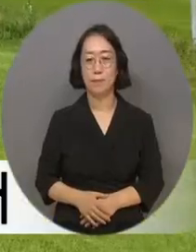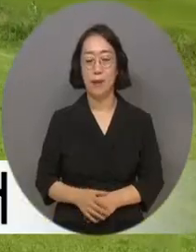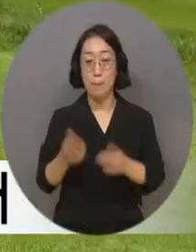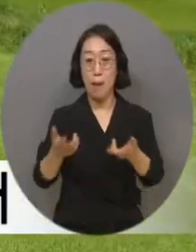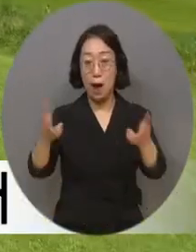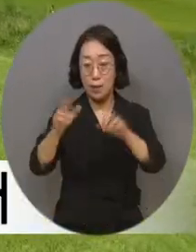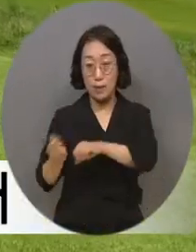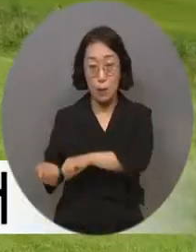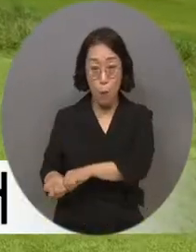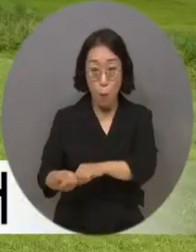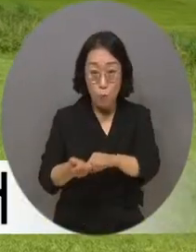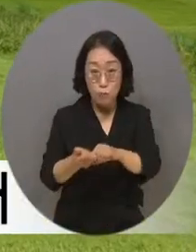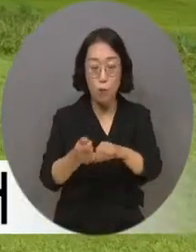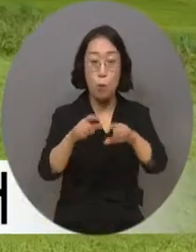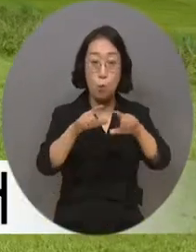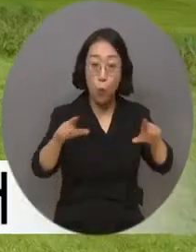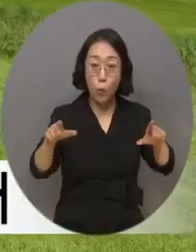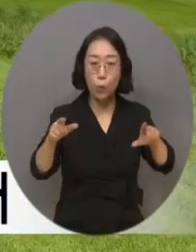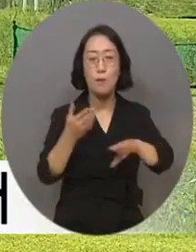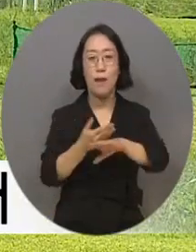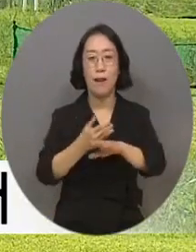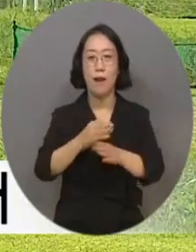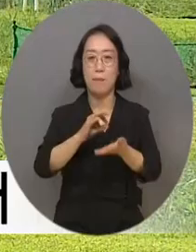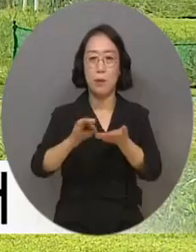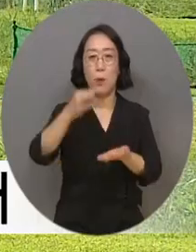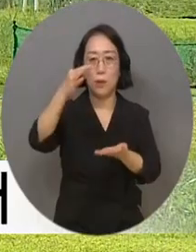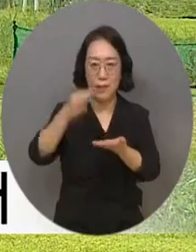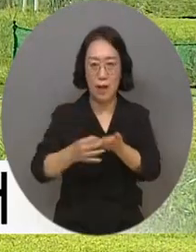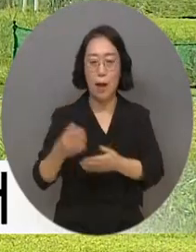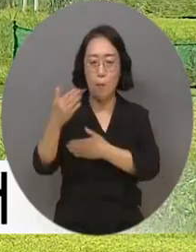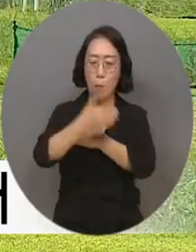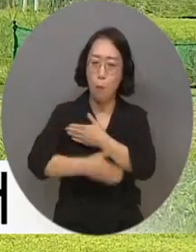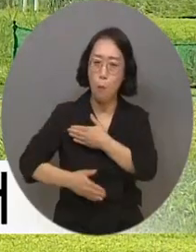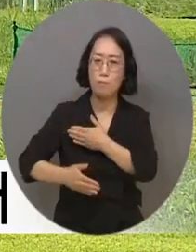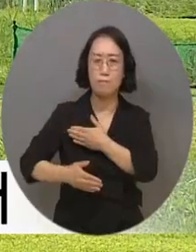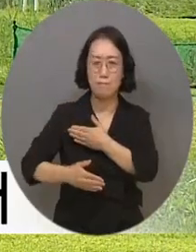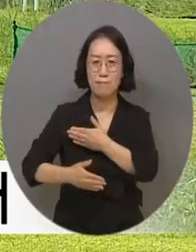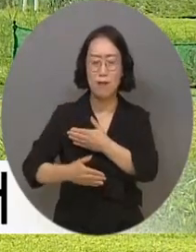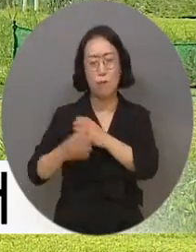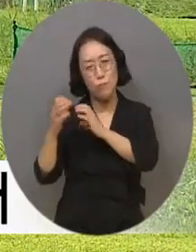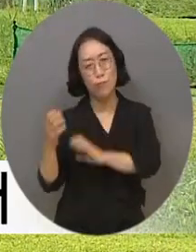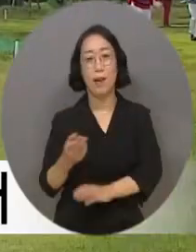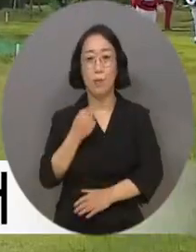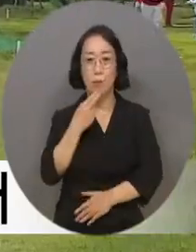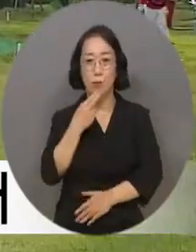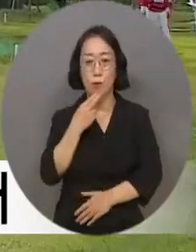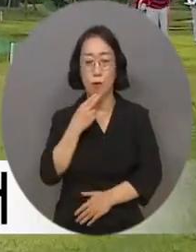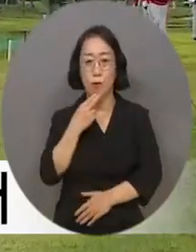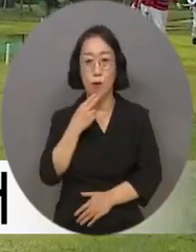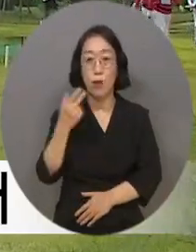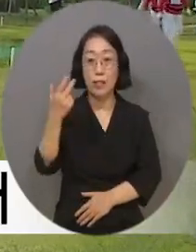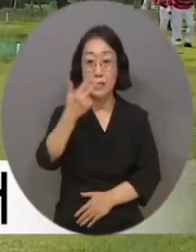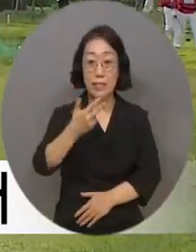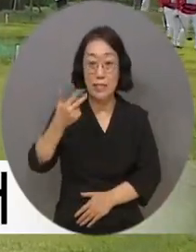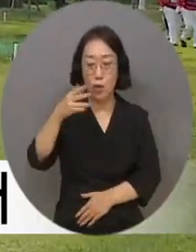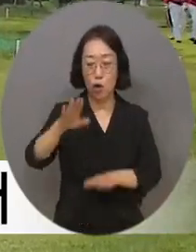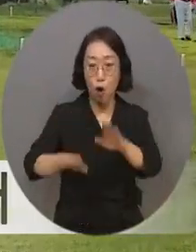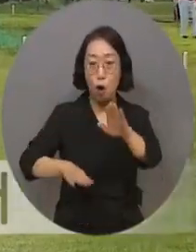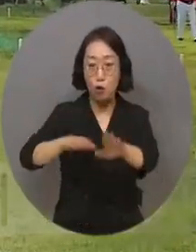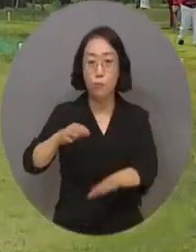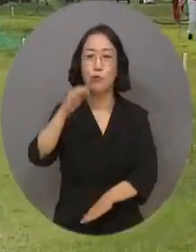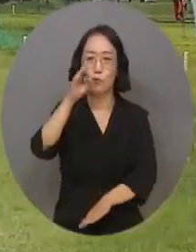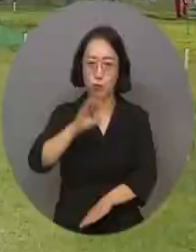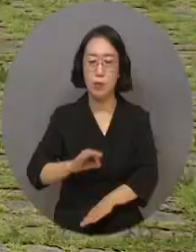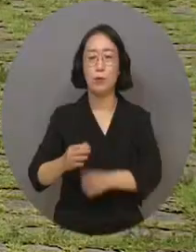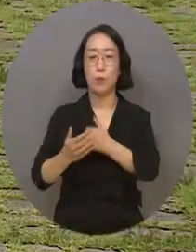파크골프는 일반 골프와 달리 비용과 신체적 부담이 적고 18홀 기준 약 7천 보 정도 걸을 수 있어 운동에